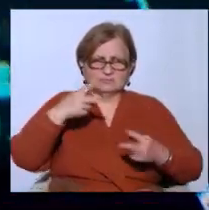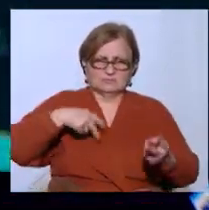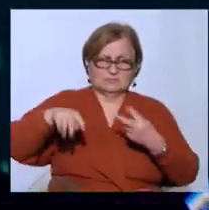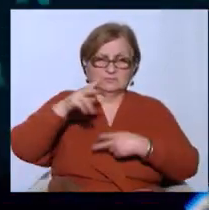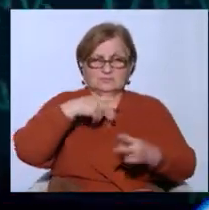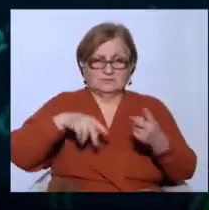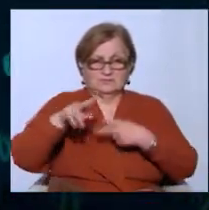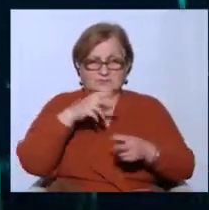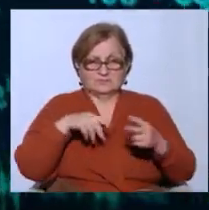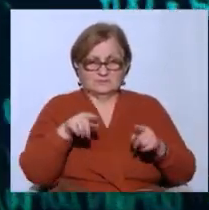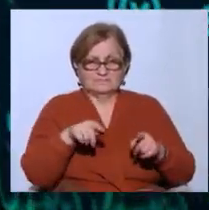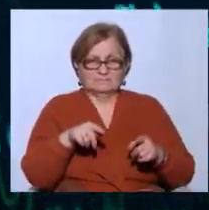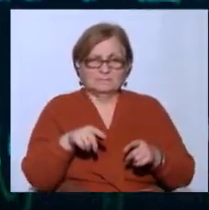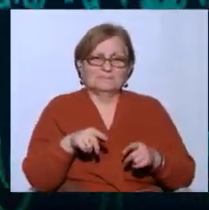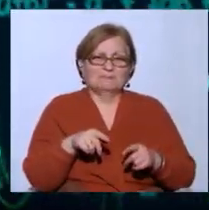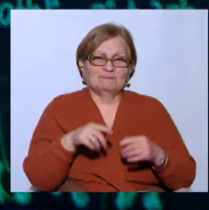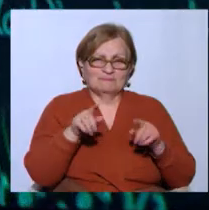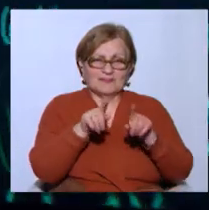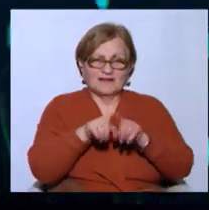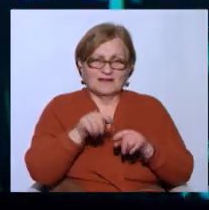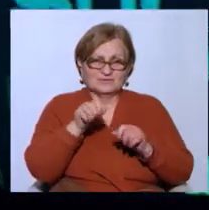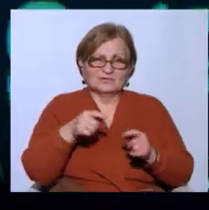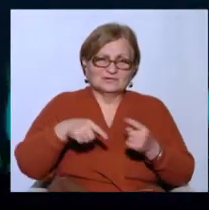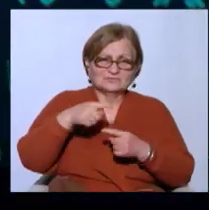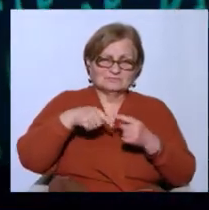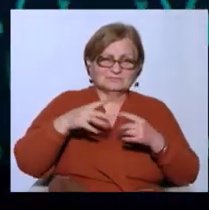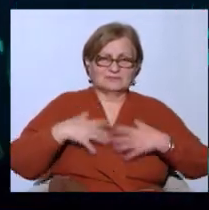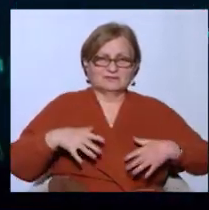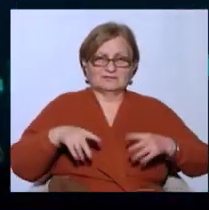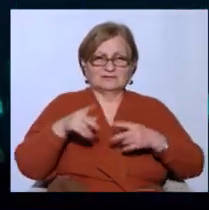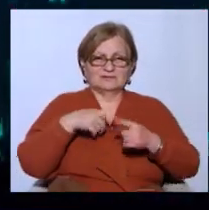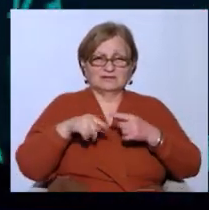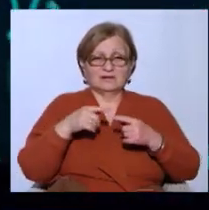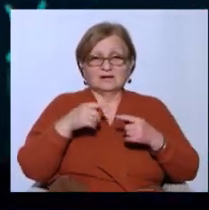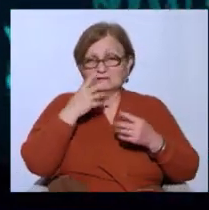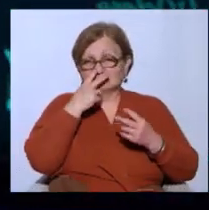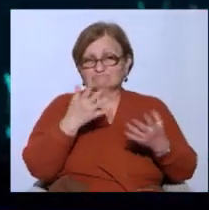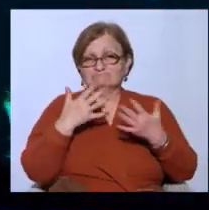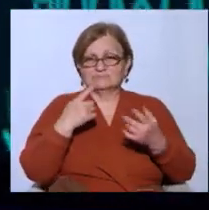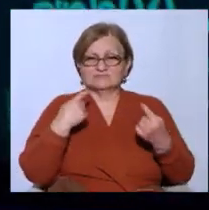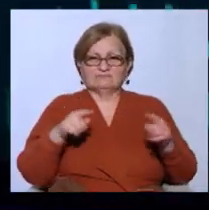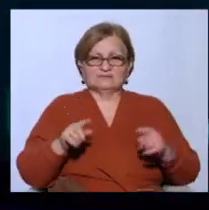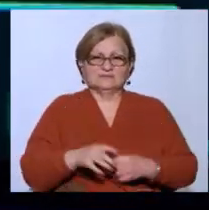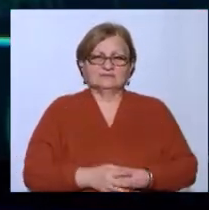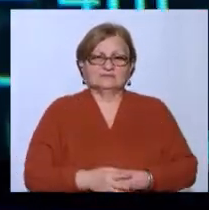8-ის განმავლობაში პრინციპში შეგიძლიათ იცვალოთ ეს ნივთები და სხვანაირი ჩაცმულობა გექნებათ პრინციპში.